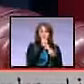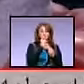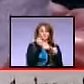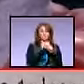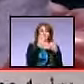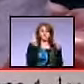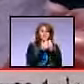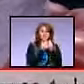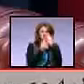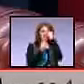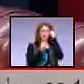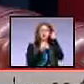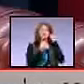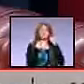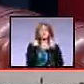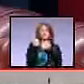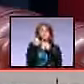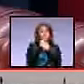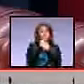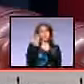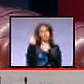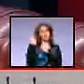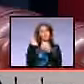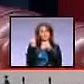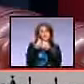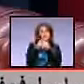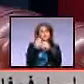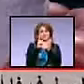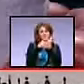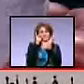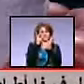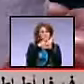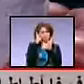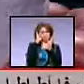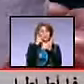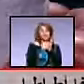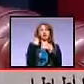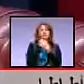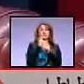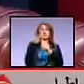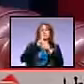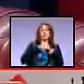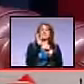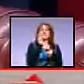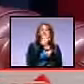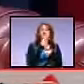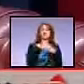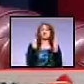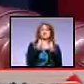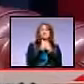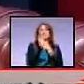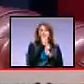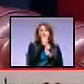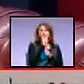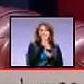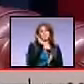قبليها العيله وكانت اهالينا مع برضو الاستاذ العظيم اللي انا بكنله بكل الفضل اللي برضو صاحب فضل